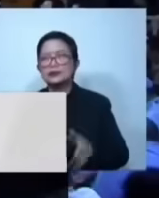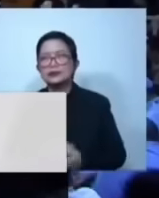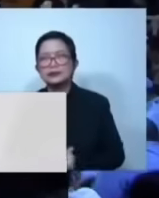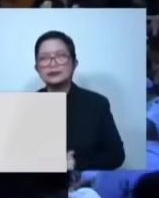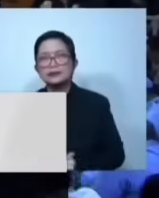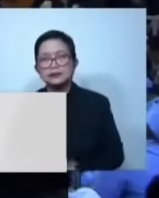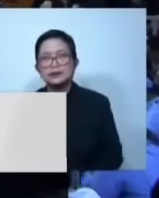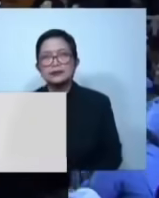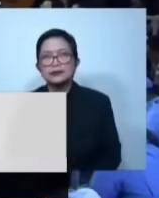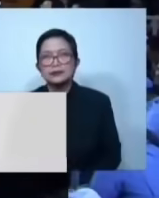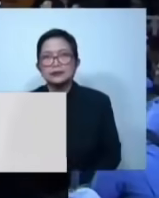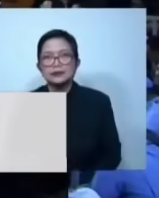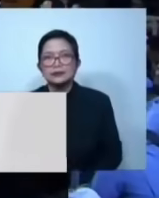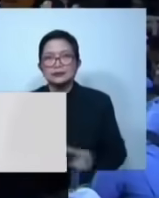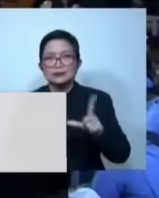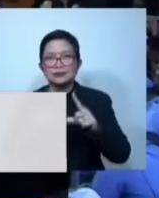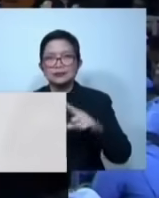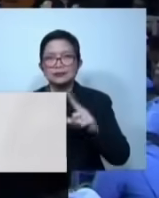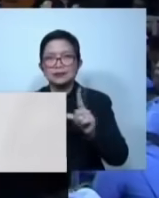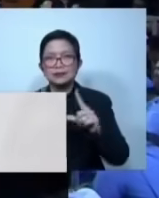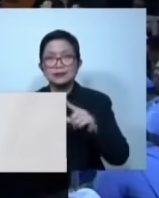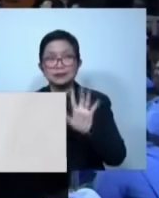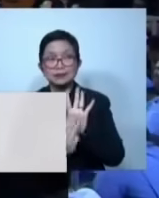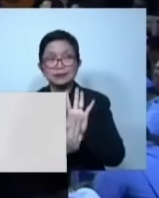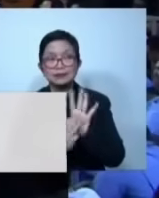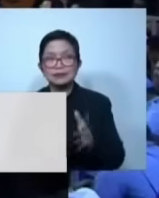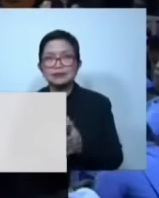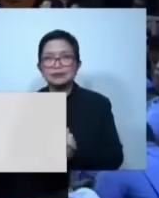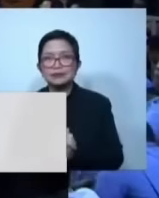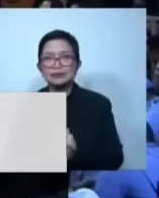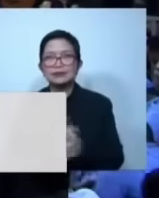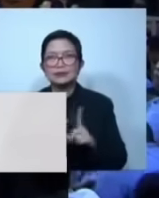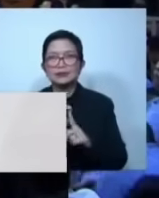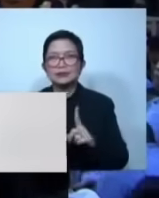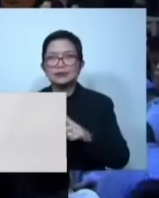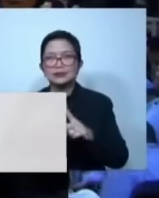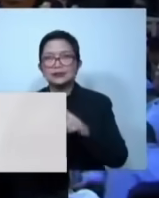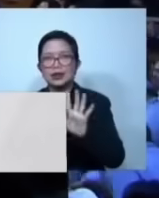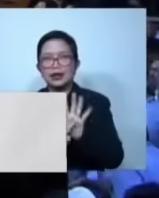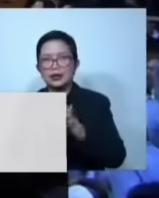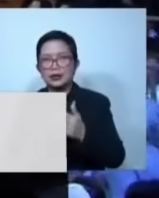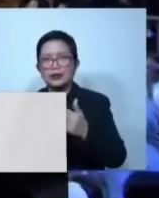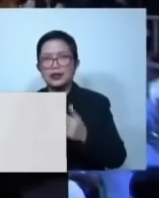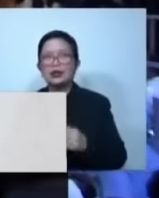ajaran dan wawanud PHD dekan visipol Universitas Gajah